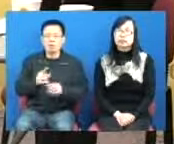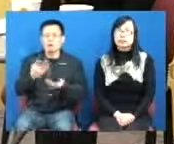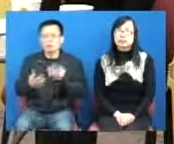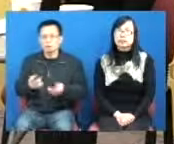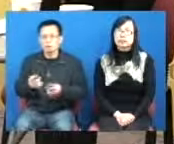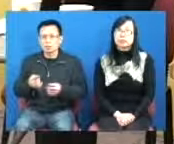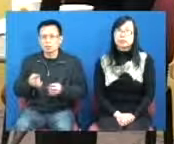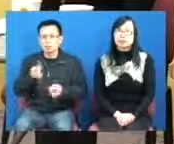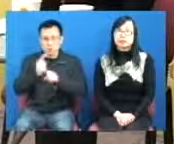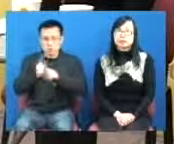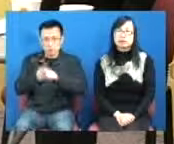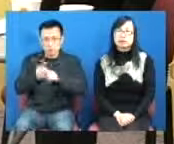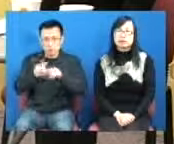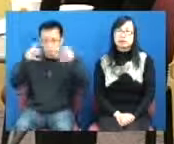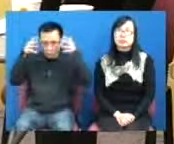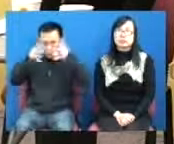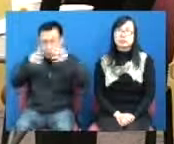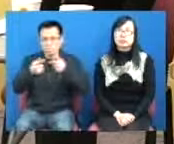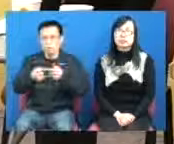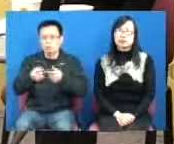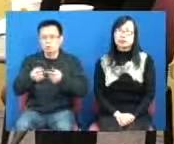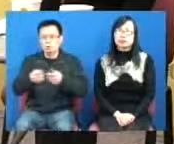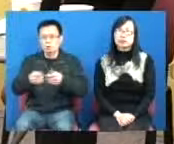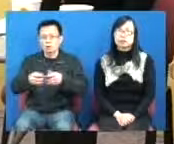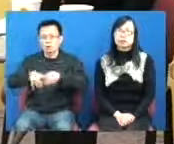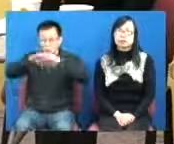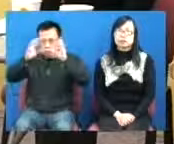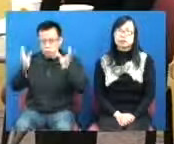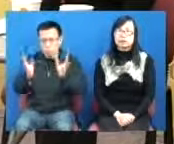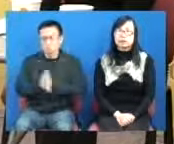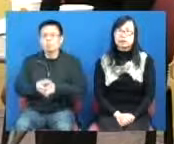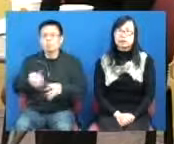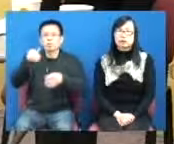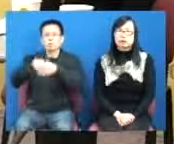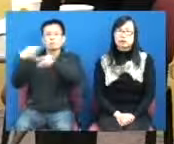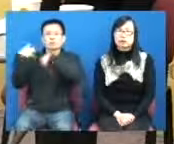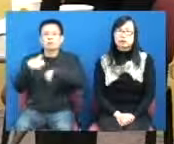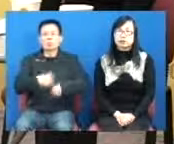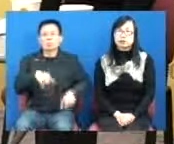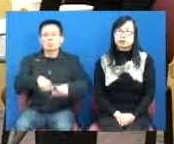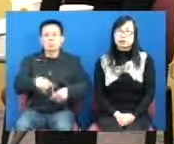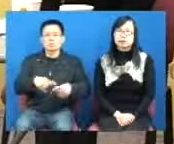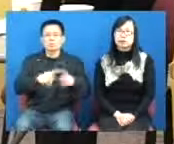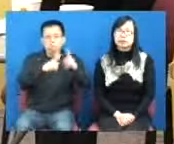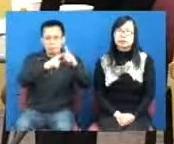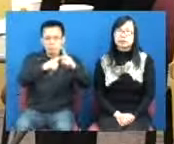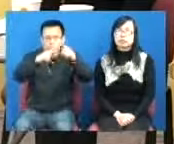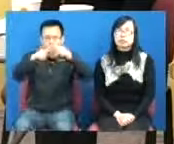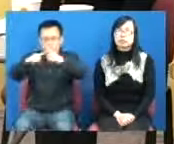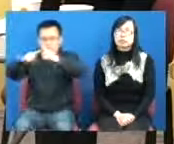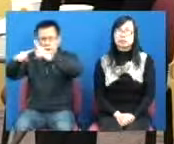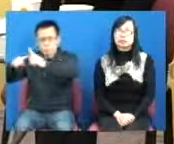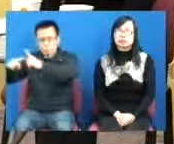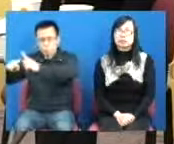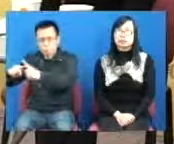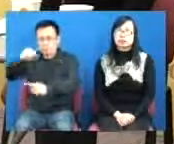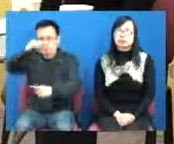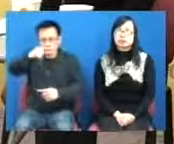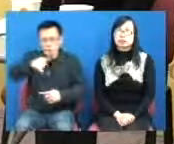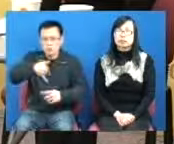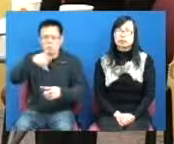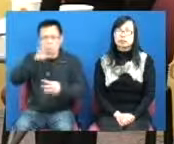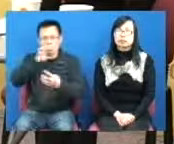聽也好我在整個選舉的過程裡面我真的要逐個市民逐個市民他走過來跟我說的每一段說話